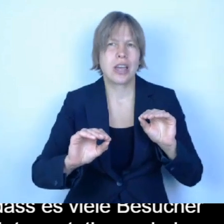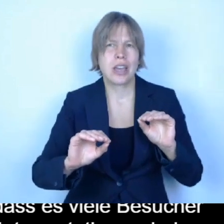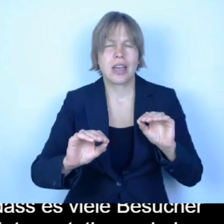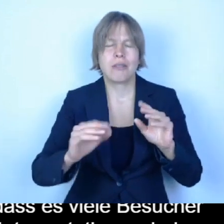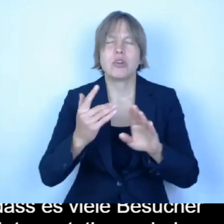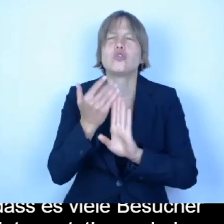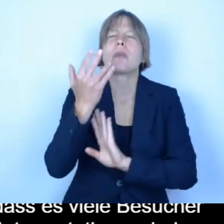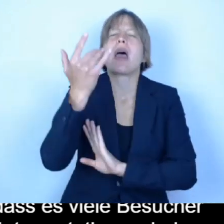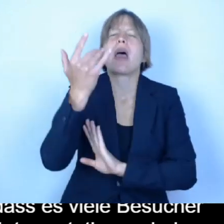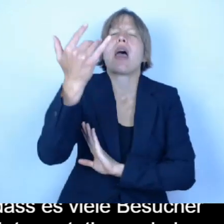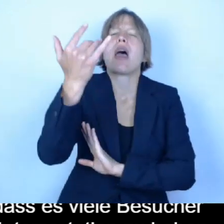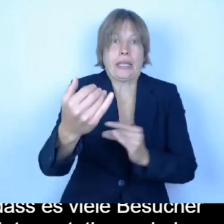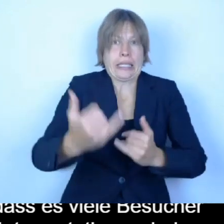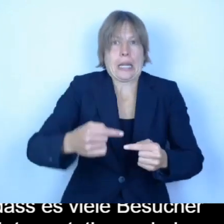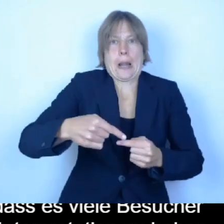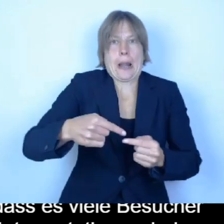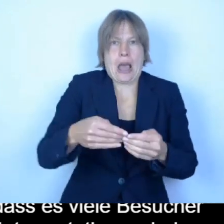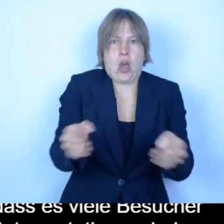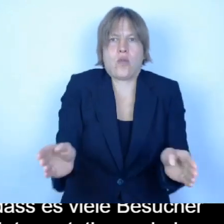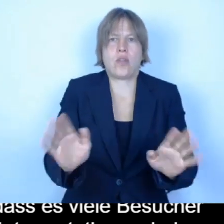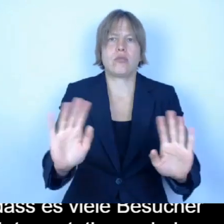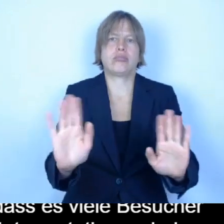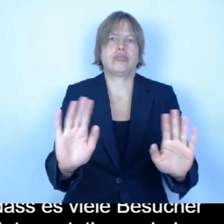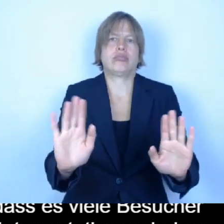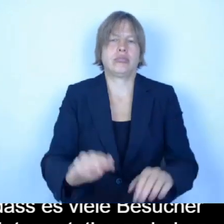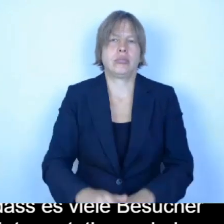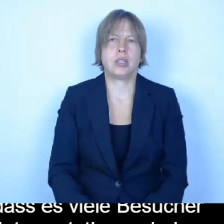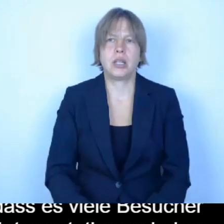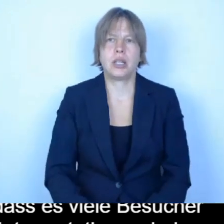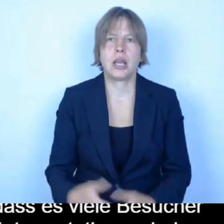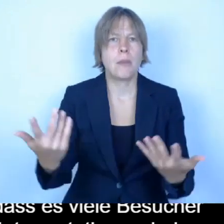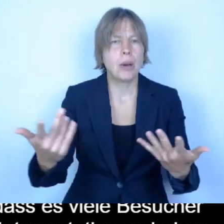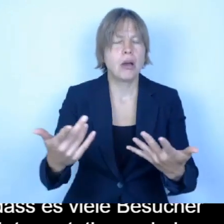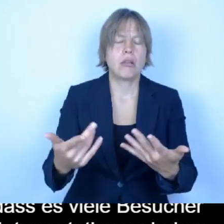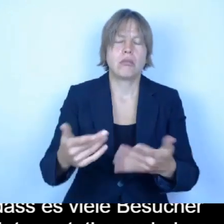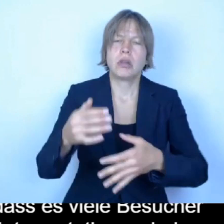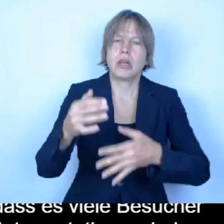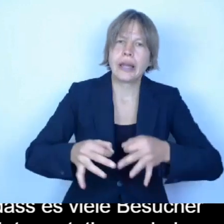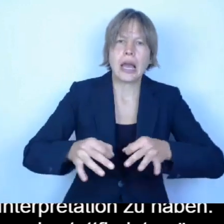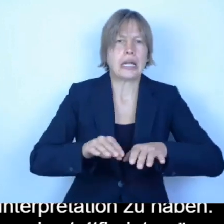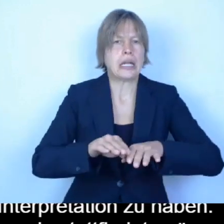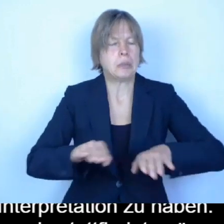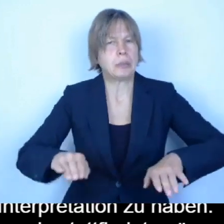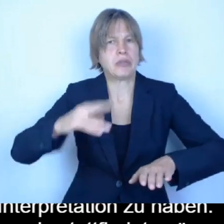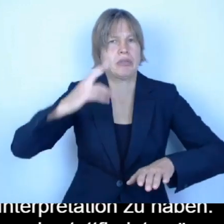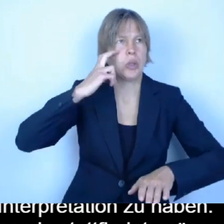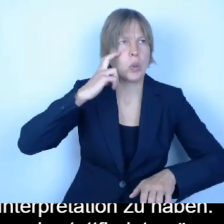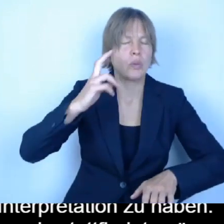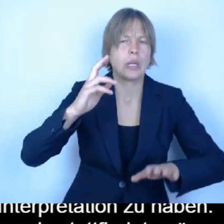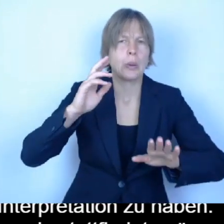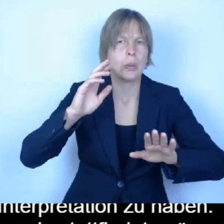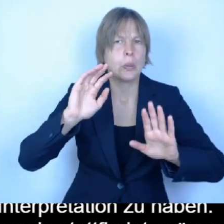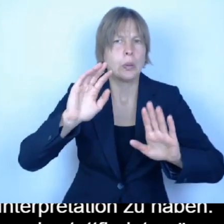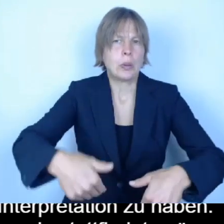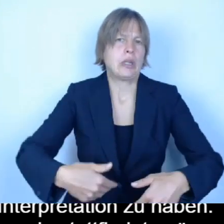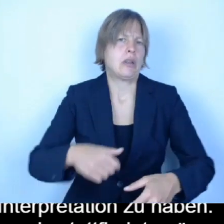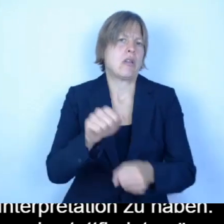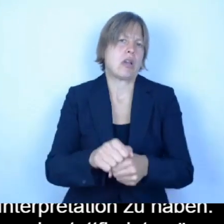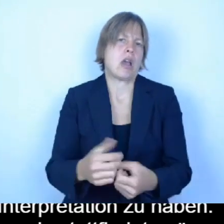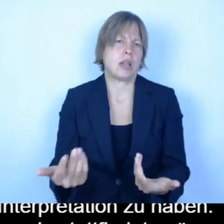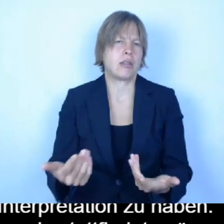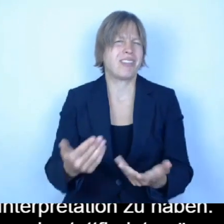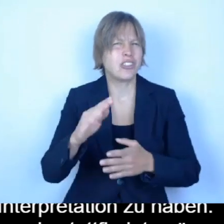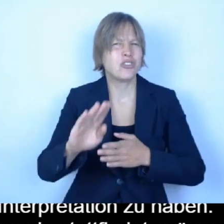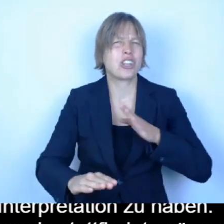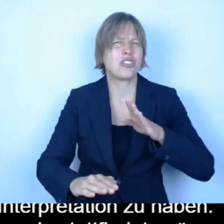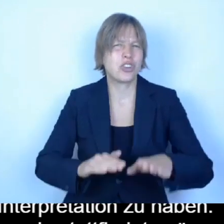wird. So Beispiel. Und da muss man halt mit Stufen agieren, so wie wir das auch machen. Vorsichtig, nicht überstürzen. Und